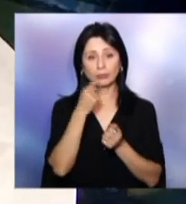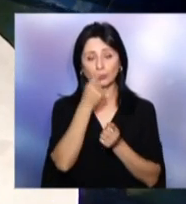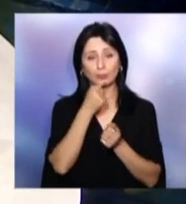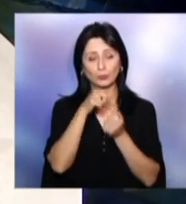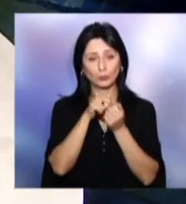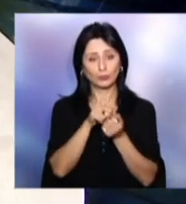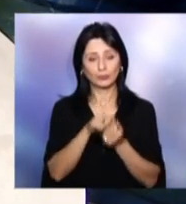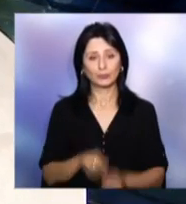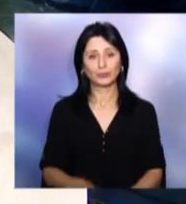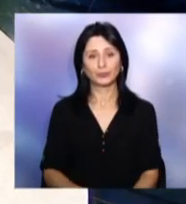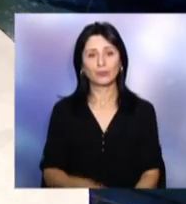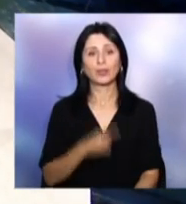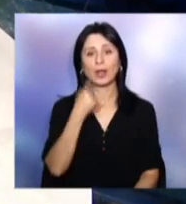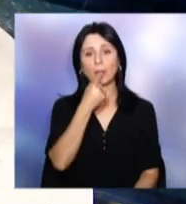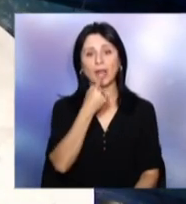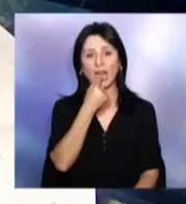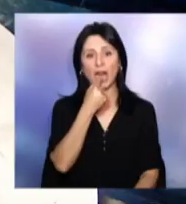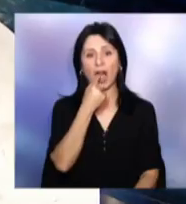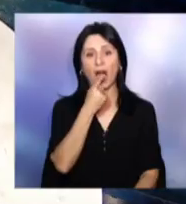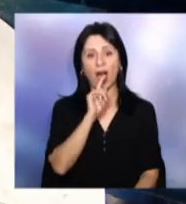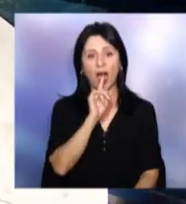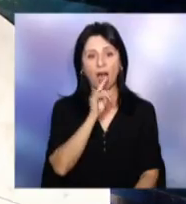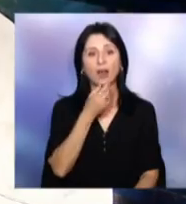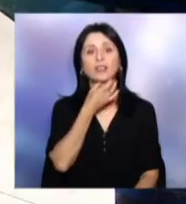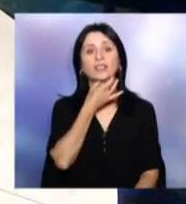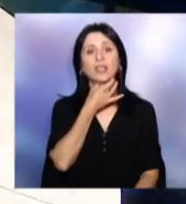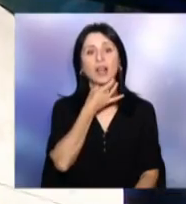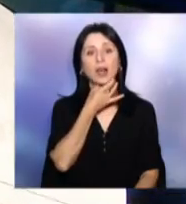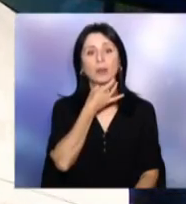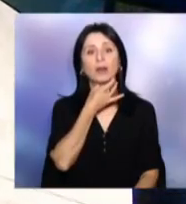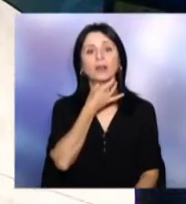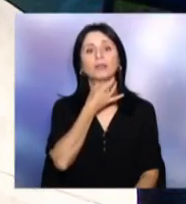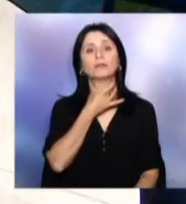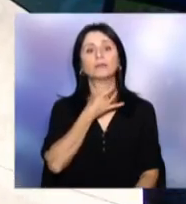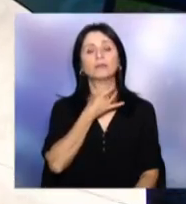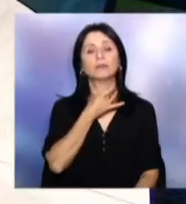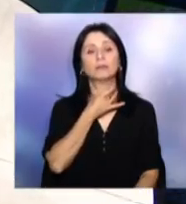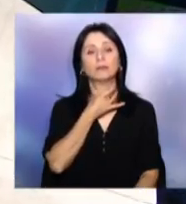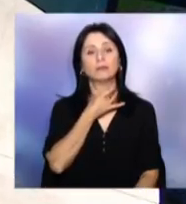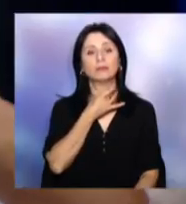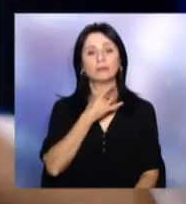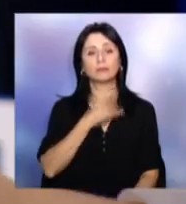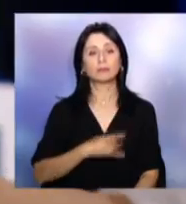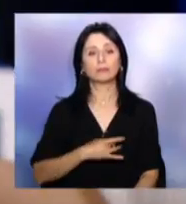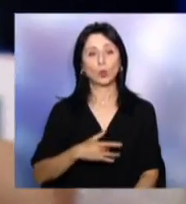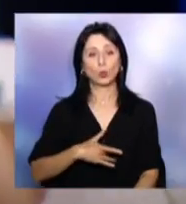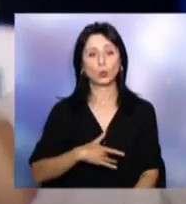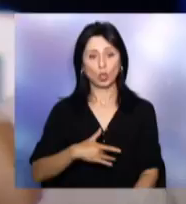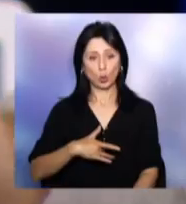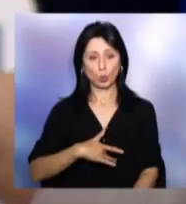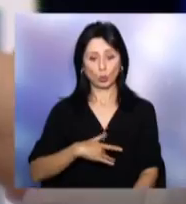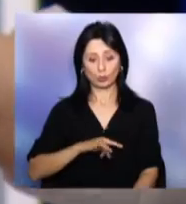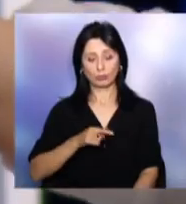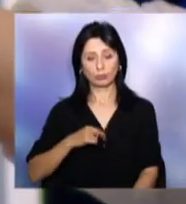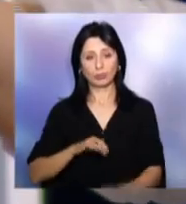ტუჩებიდან. პირისღრუ, პირხახა, საყლაპავი, საყლაპავიდან საკვები გადაედინება კუჭში, კუჭიდან